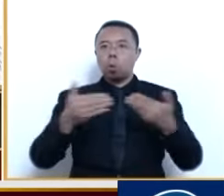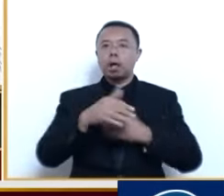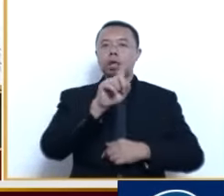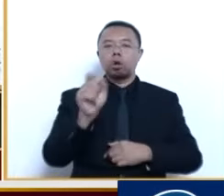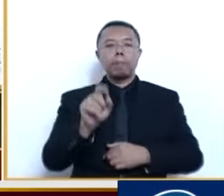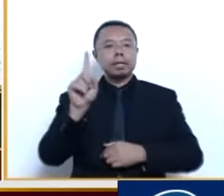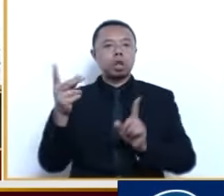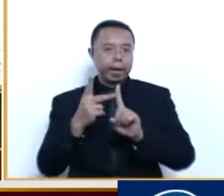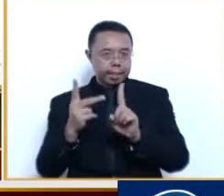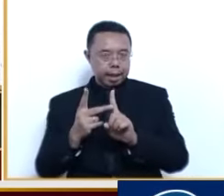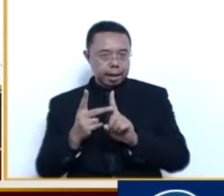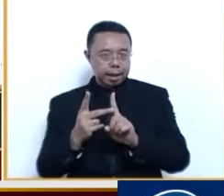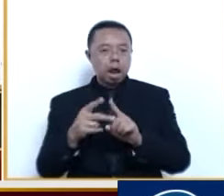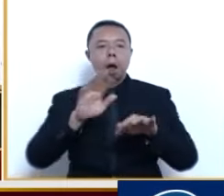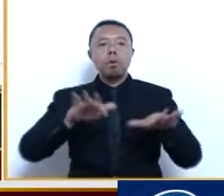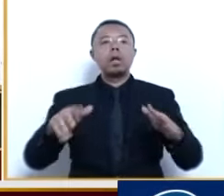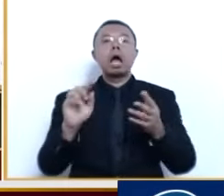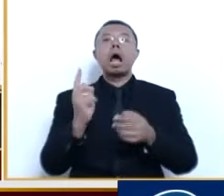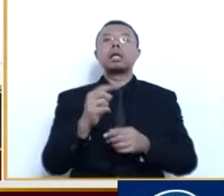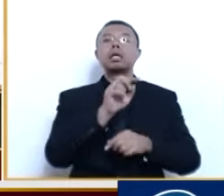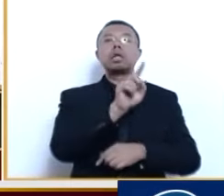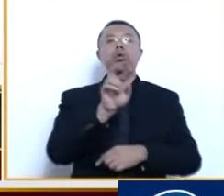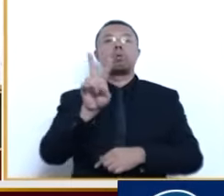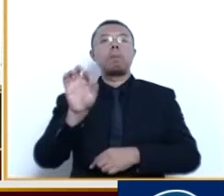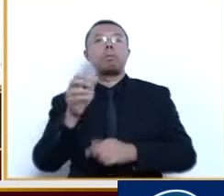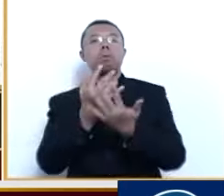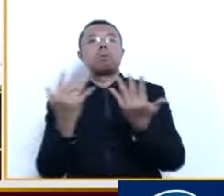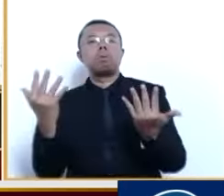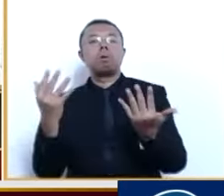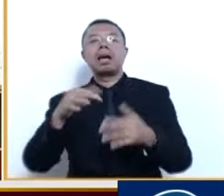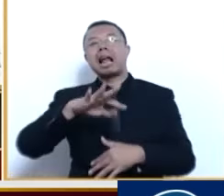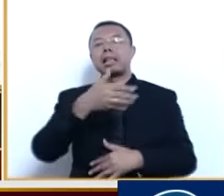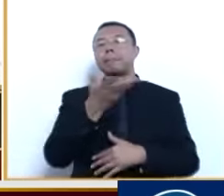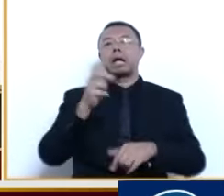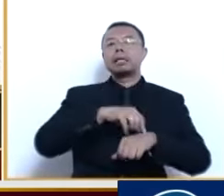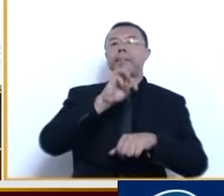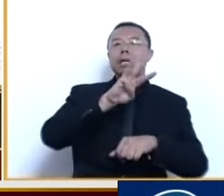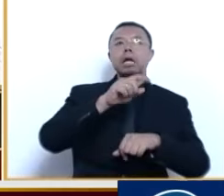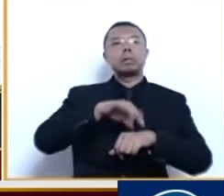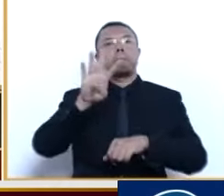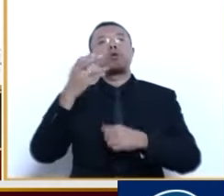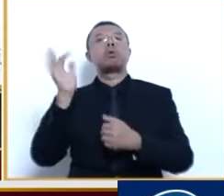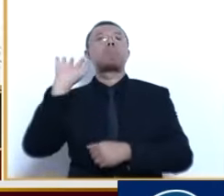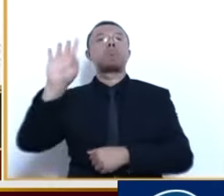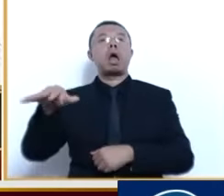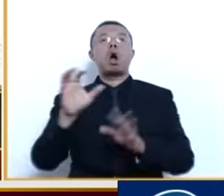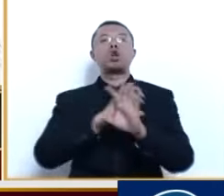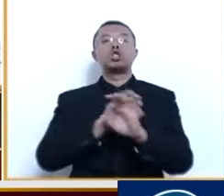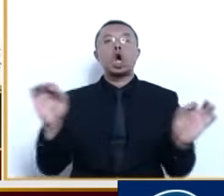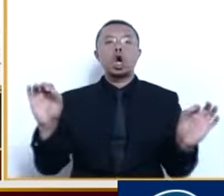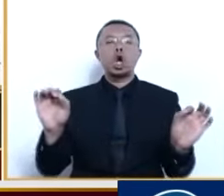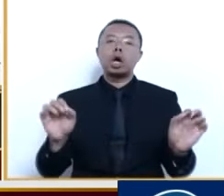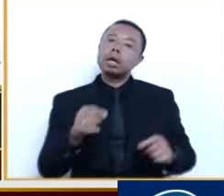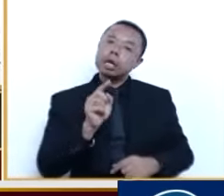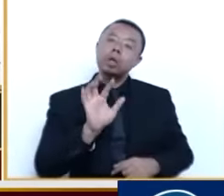1,1 hektar muridnya hanya 120 rata-rata mereka jam 3. jam . sudah enggak ada kegiatan nah yang